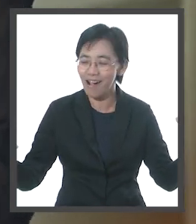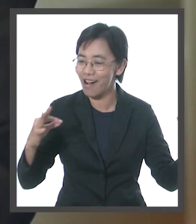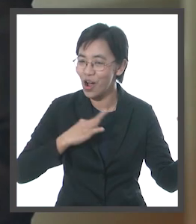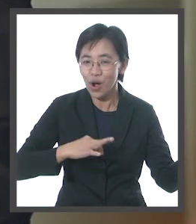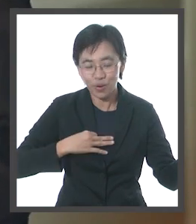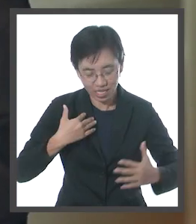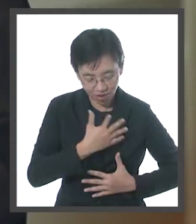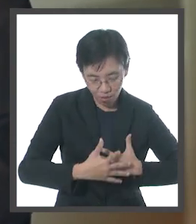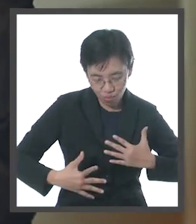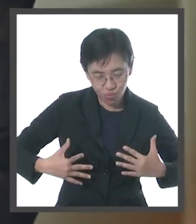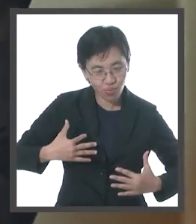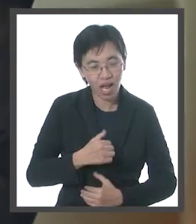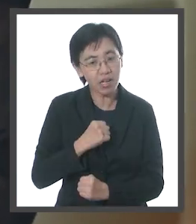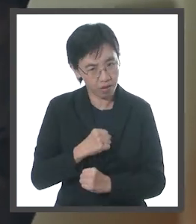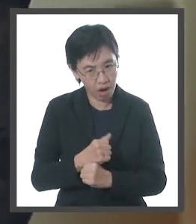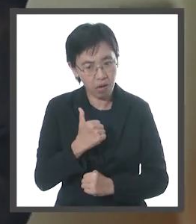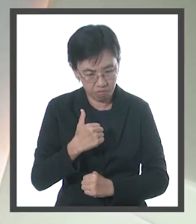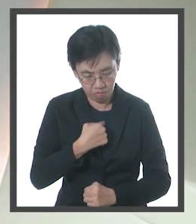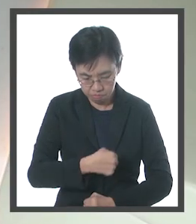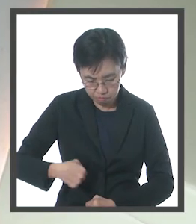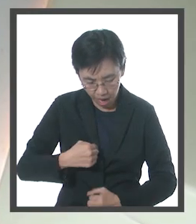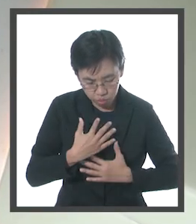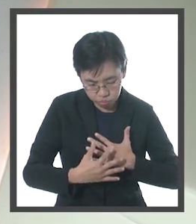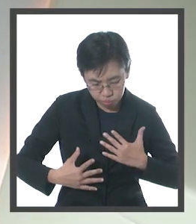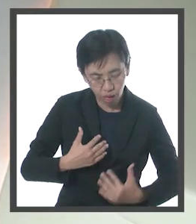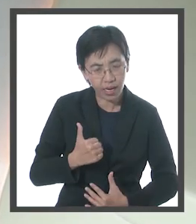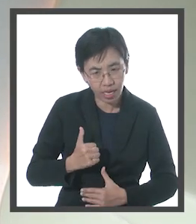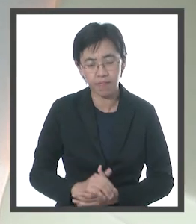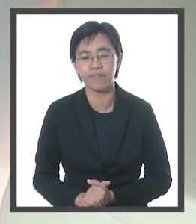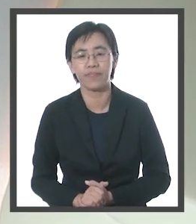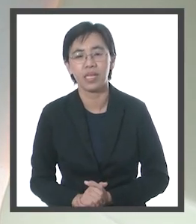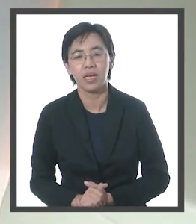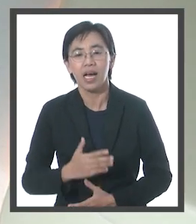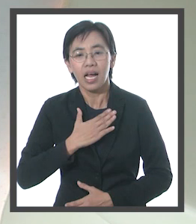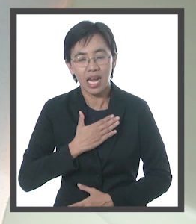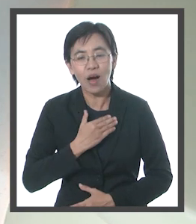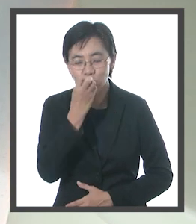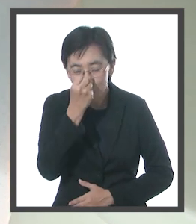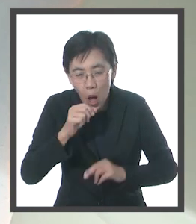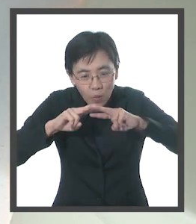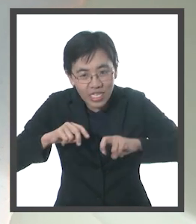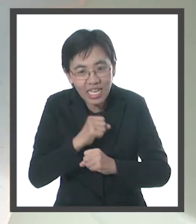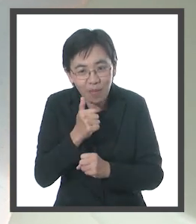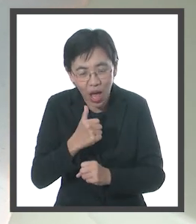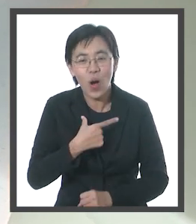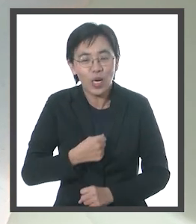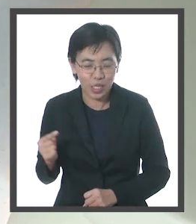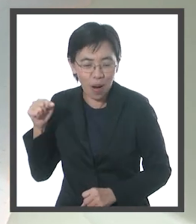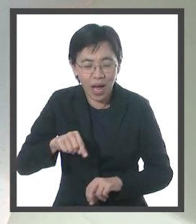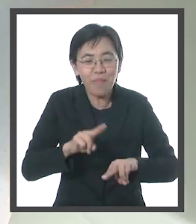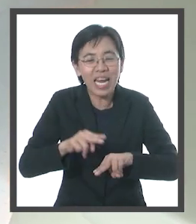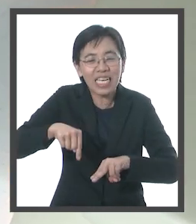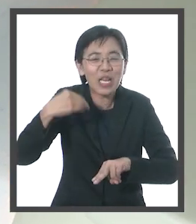ให้ระบบในร่างกายทำงานได้อย่างเป็นปกติด้วยซึ่งอันนี้เราก็พิสูจน์แล้วก็ในทีมของเราชอบแอบมานั่งตรงนี้กันเยอ